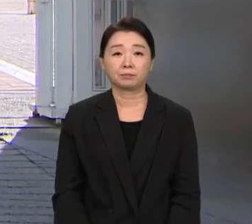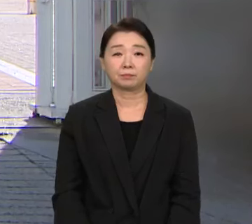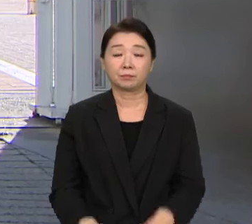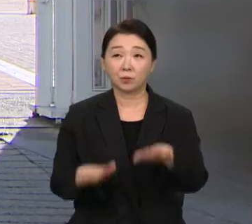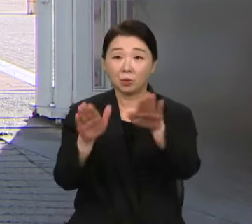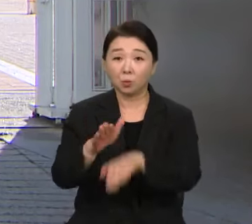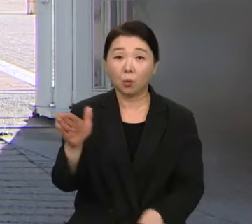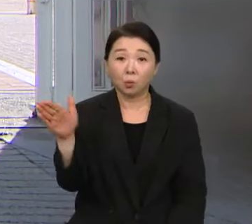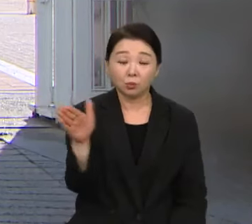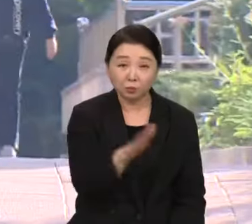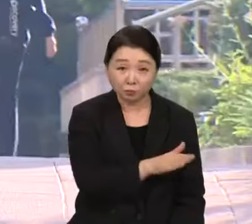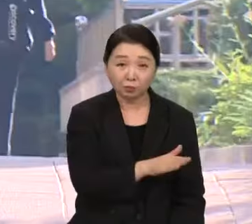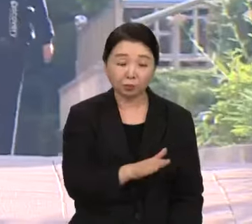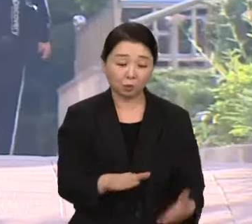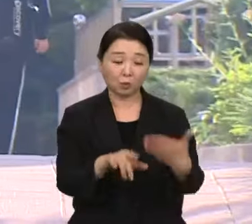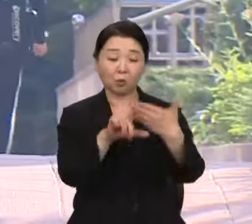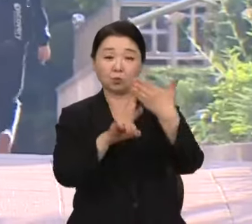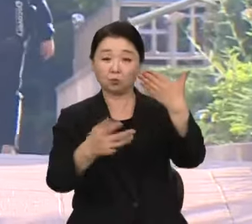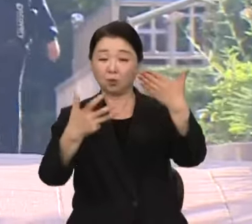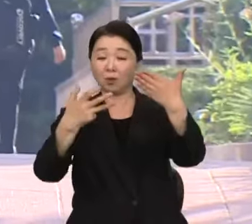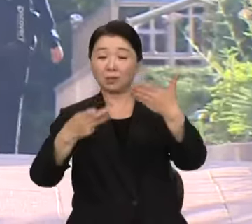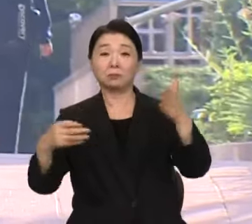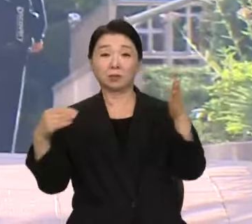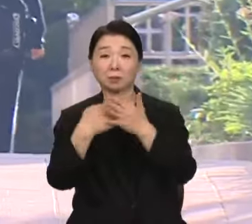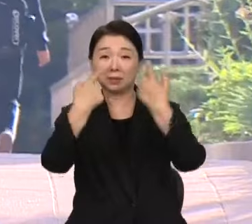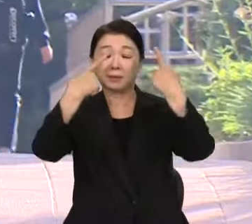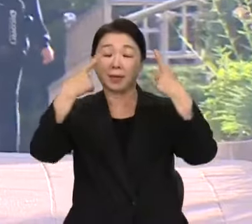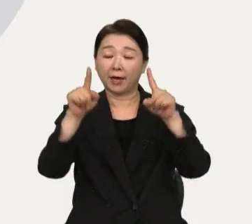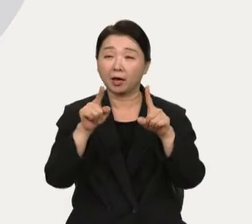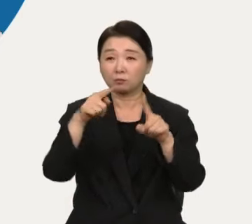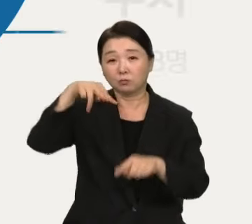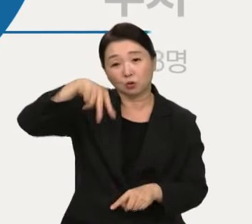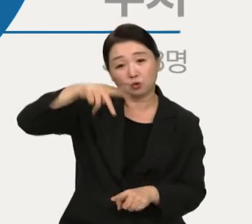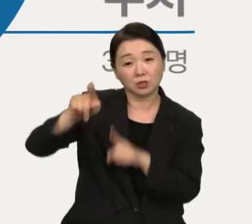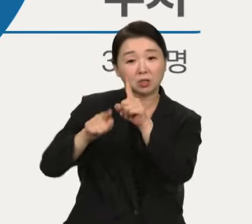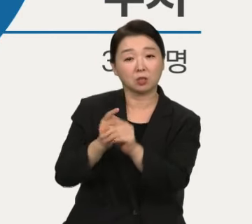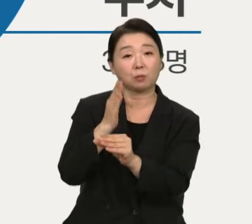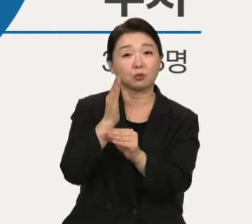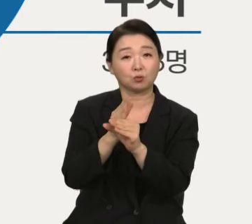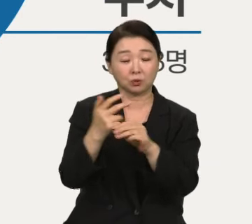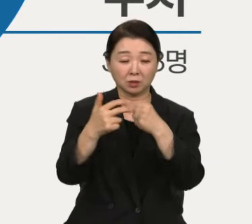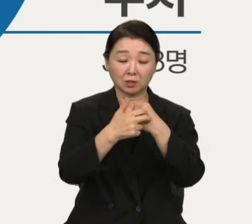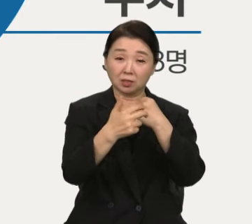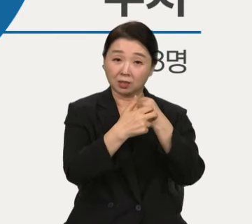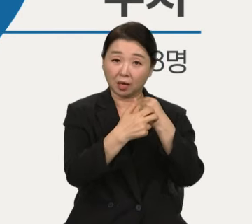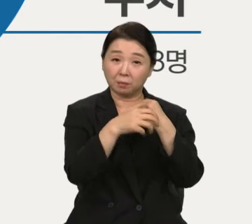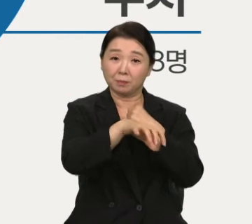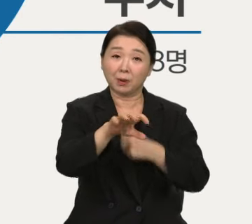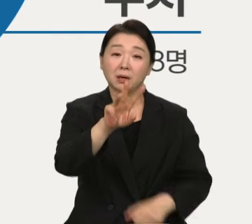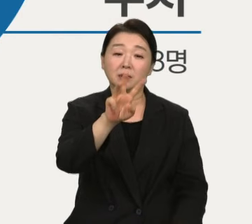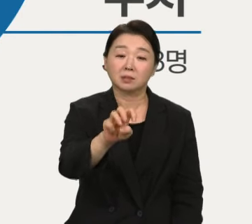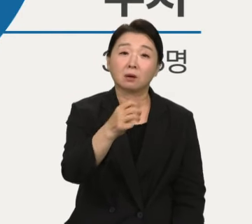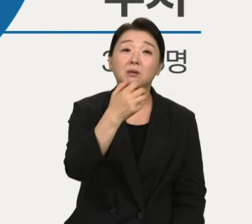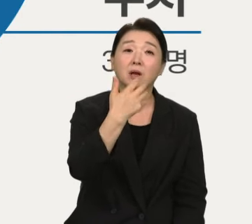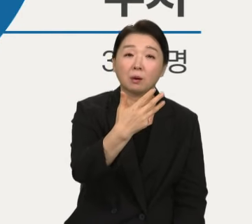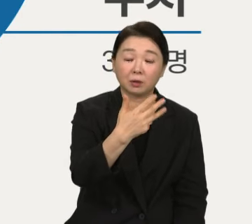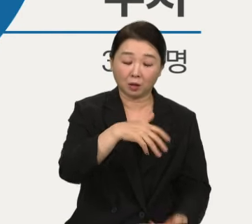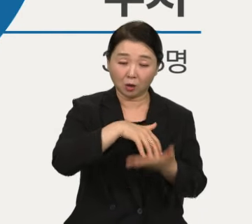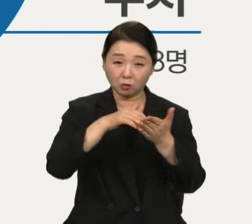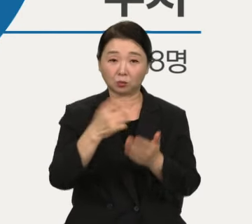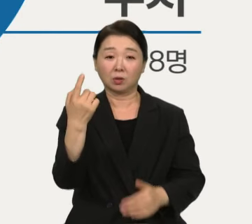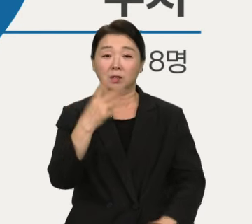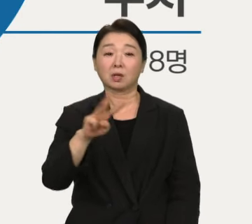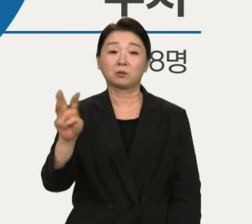오늘부터 13일까지 각 대학은 수시 모집 접수를 받습니다. 의대는 39개 학교에서 3,118명을